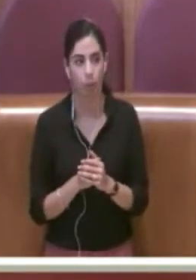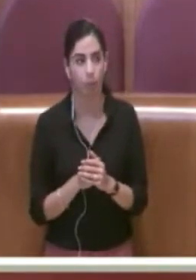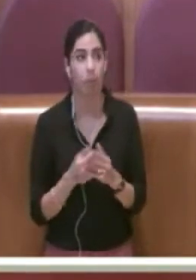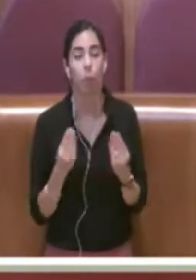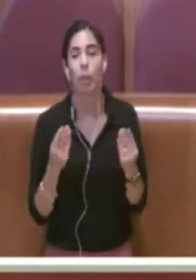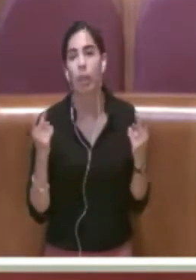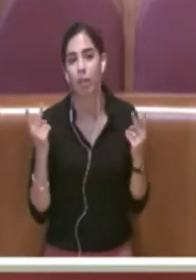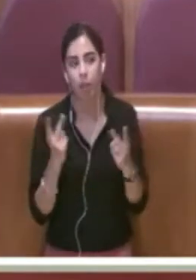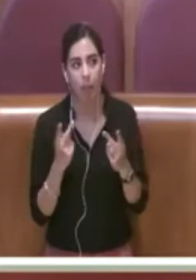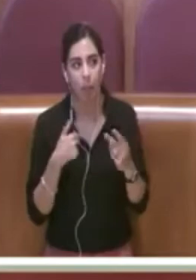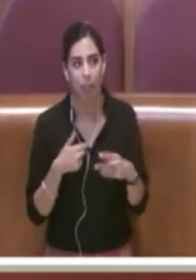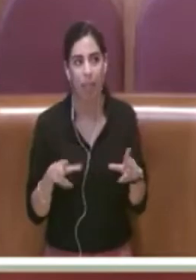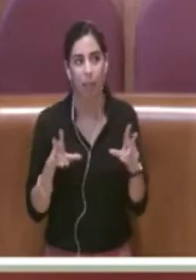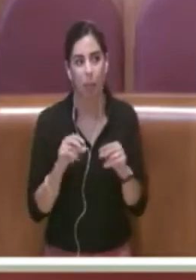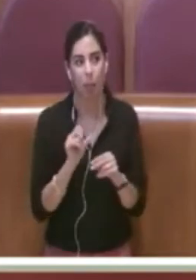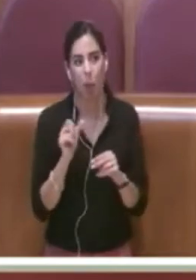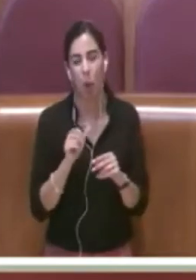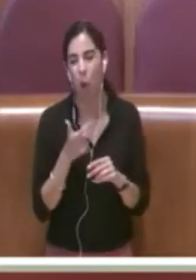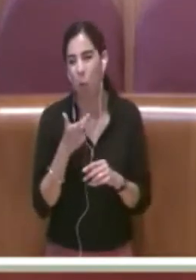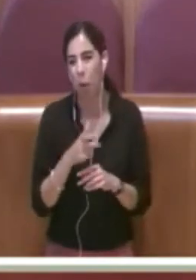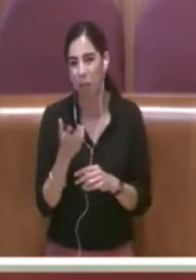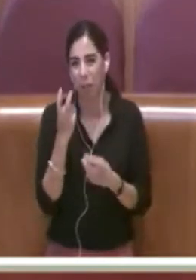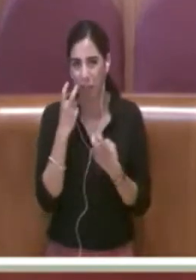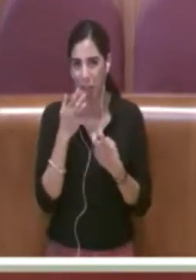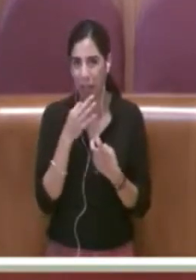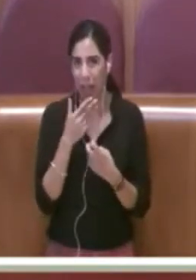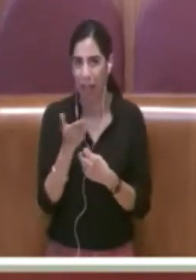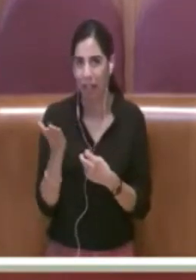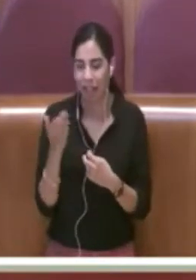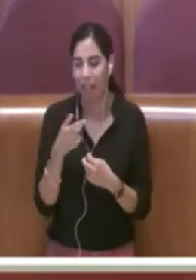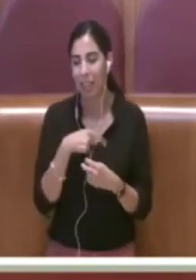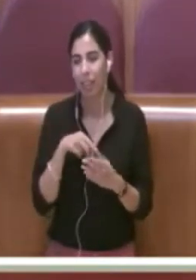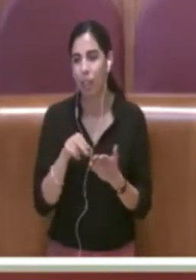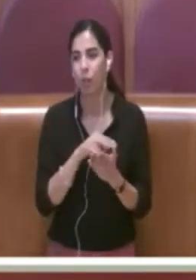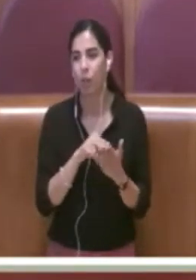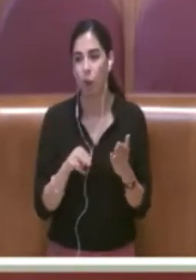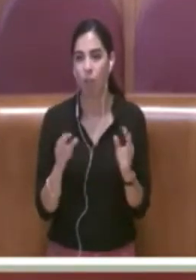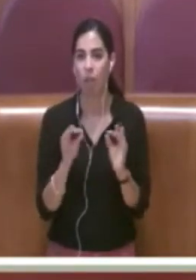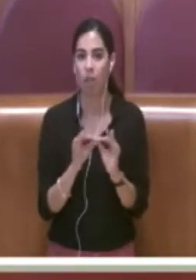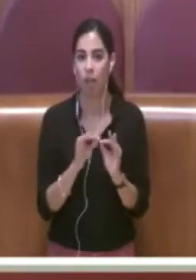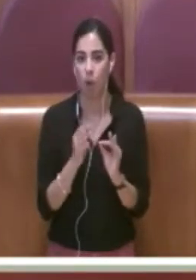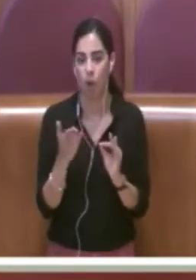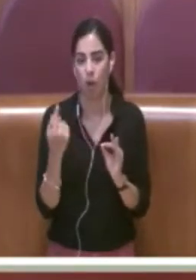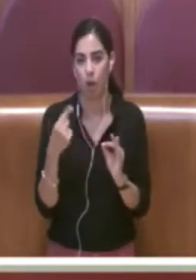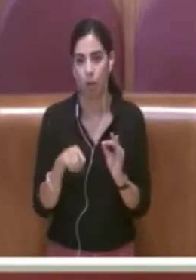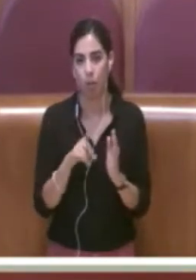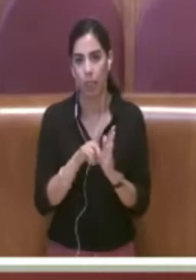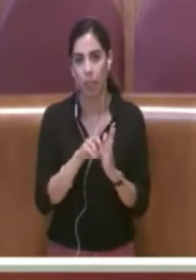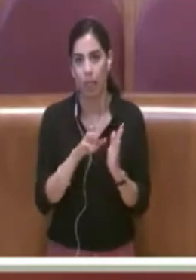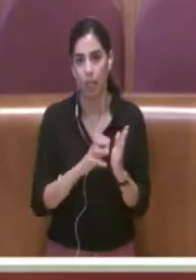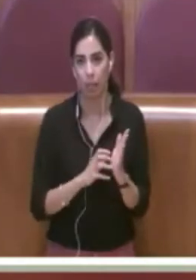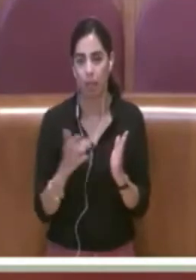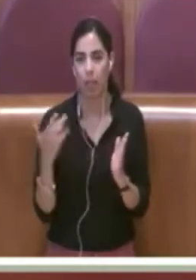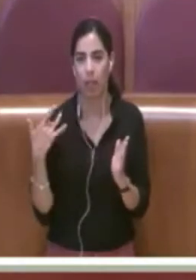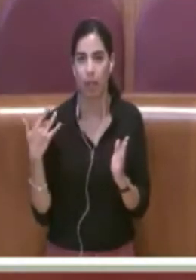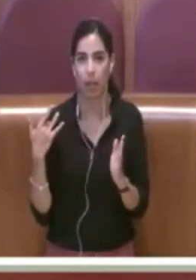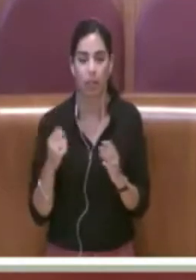veramente, ripeto, per simpatia, voteremo favorevolmente questa proposta. Grazie.